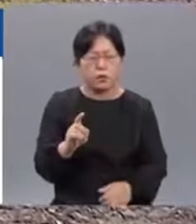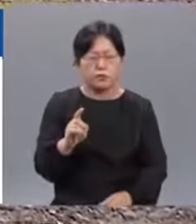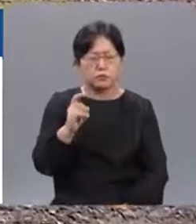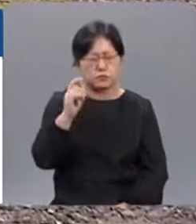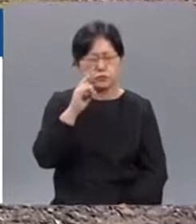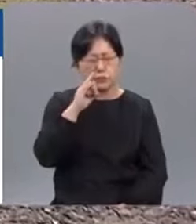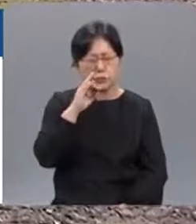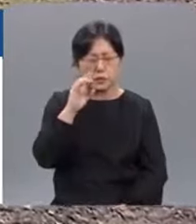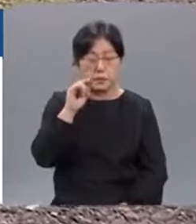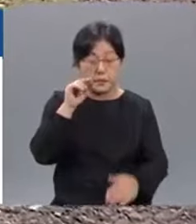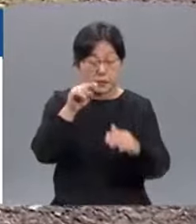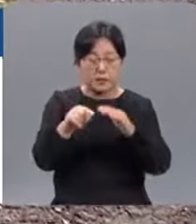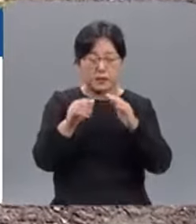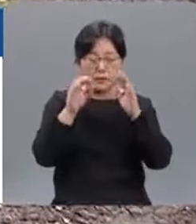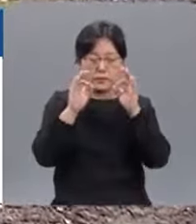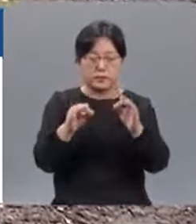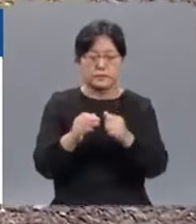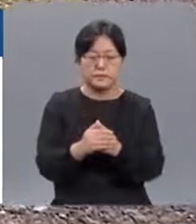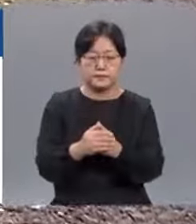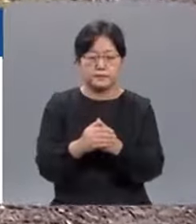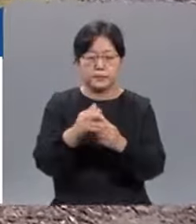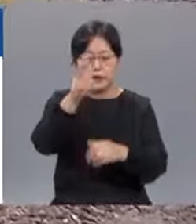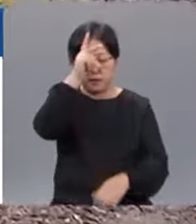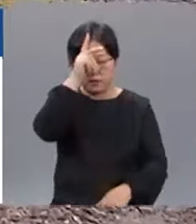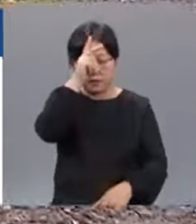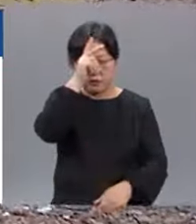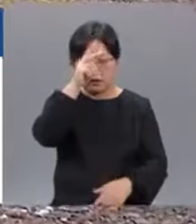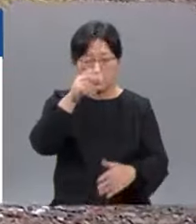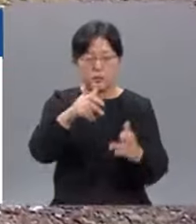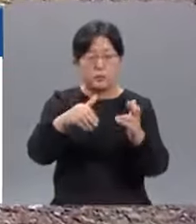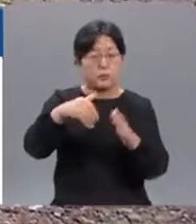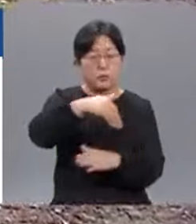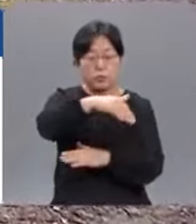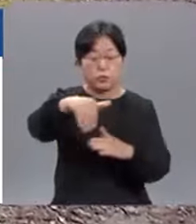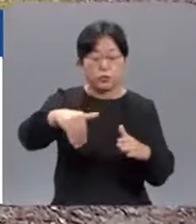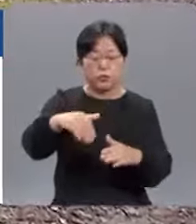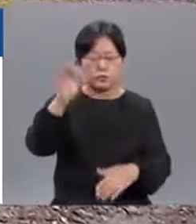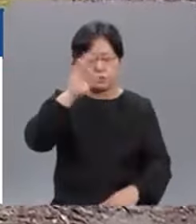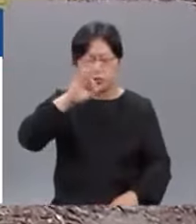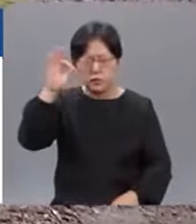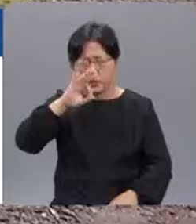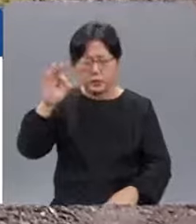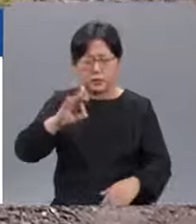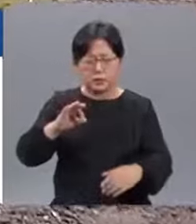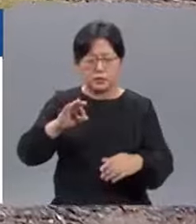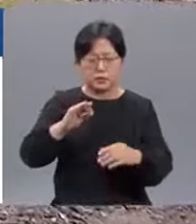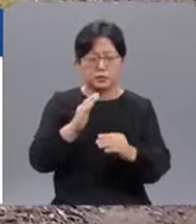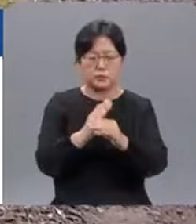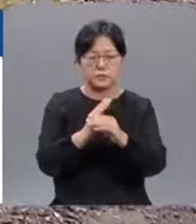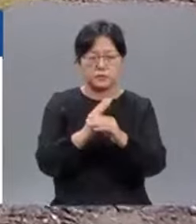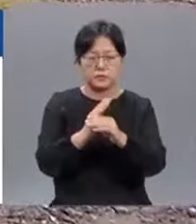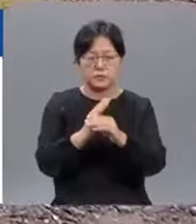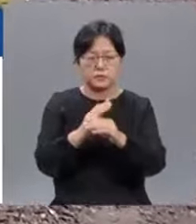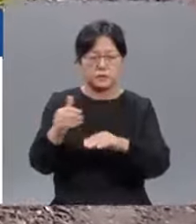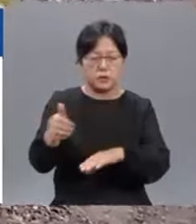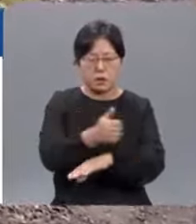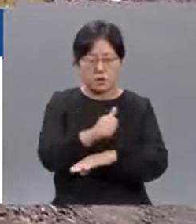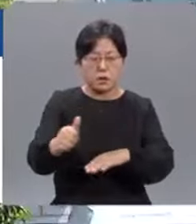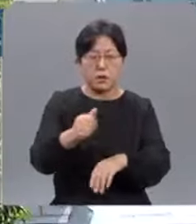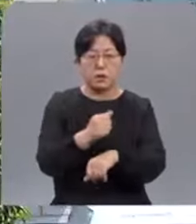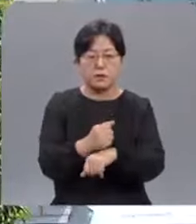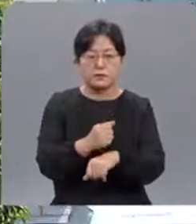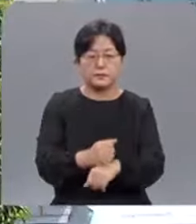나왔죠 나와서 보니까 경찰관들이 뒤쪽으로 해 이제 사람들이 많이 이제 깔리 있더라고요 왔다 갔다